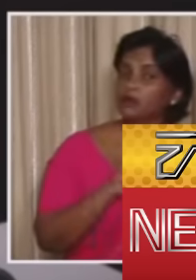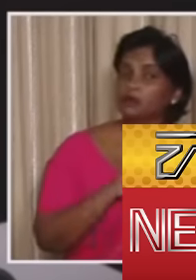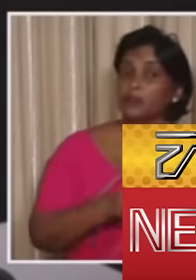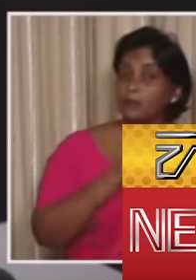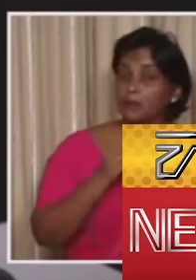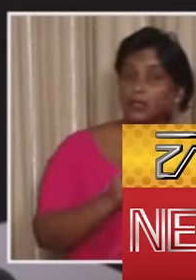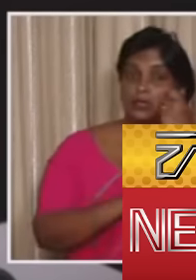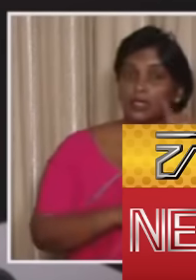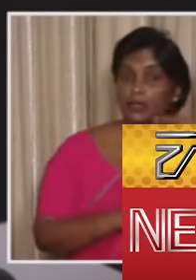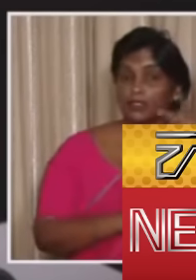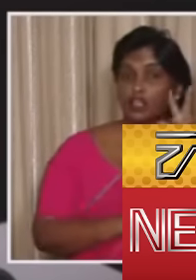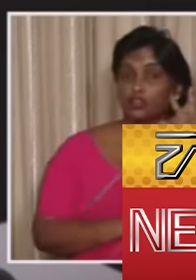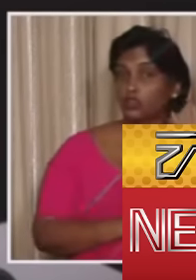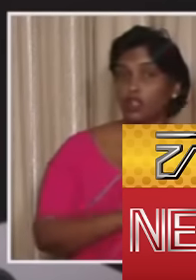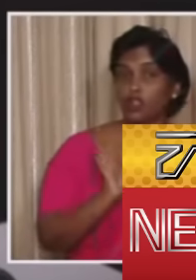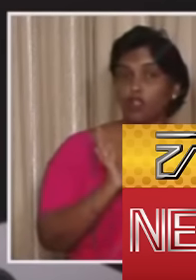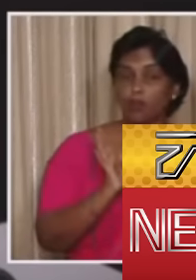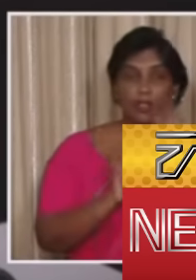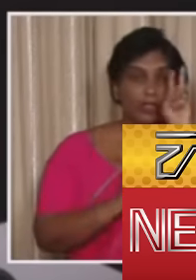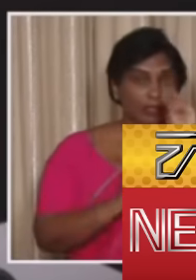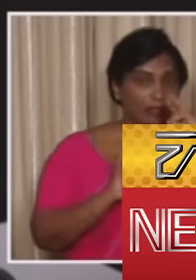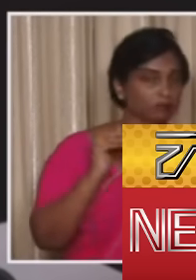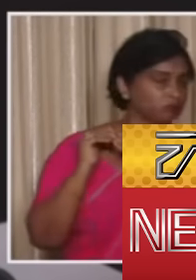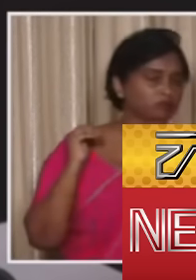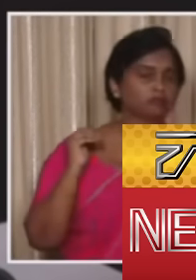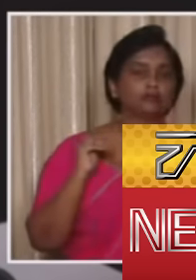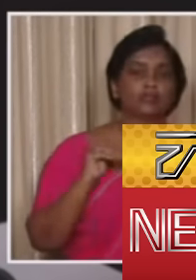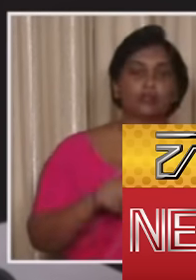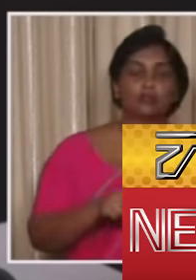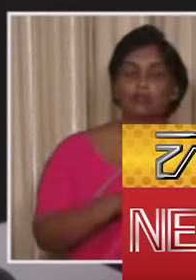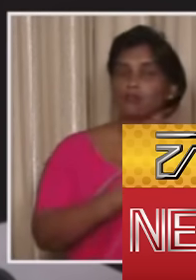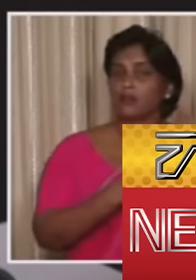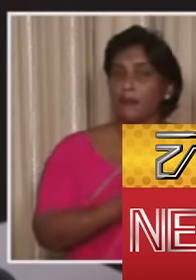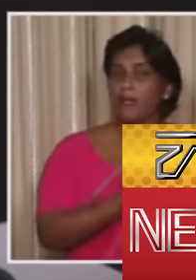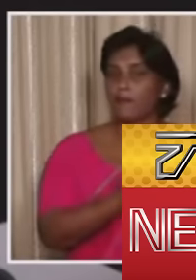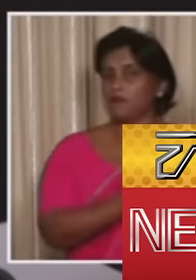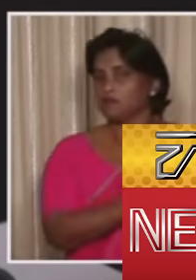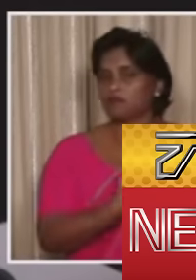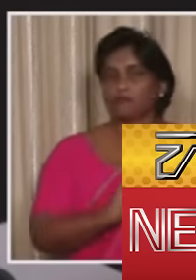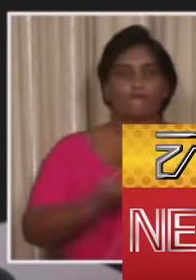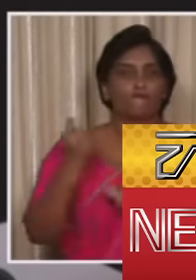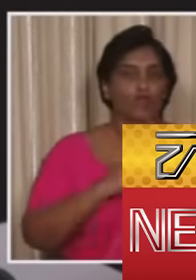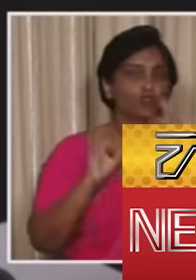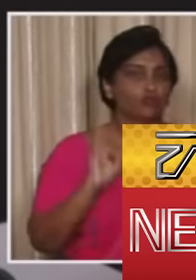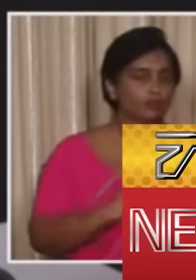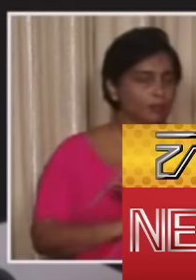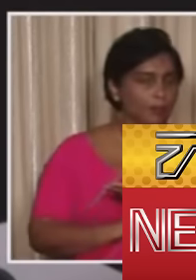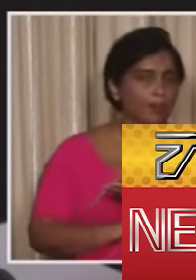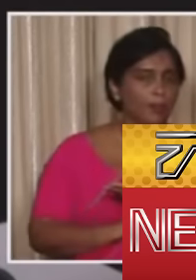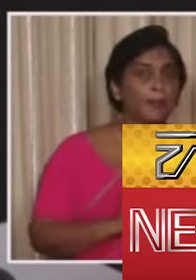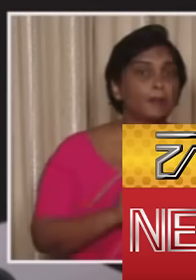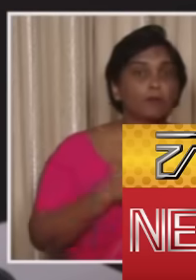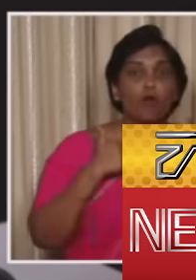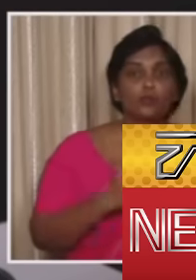ව්‍යාපාර 1183ක් නොවැම්බර් මාසේ 30 වෙනිදා වෙනකොට පරාටේ නීති හරහා පවරගෙන වෙන්දේසි කරන්න සූදානම් කරලා තිබෙනවා. මොකද ආර්ථික